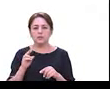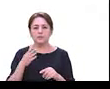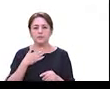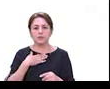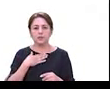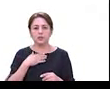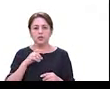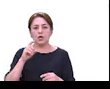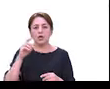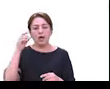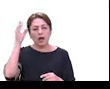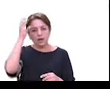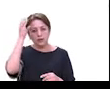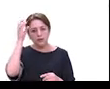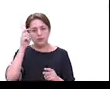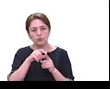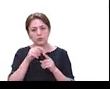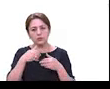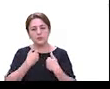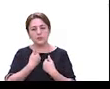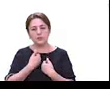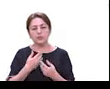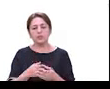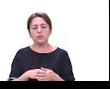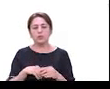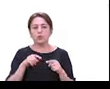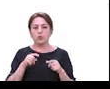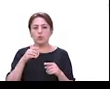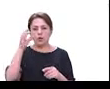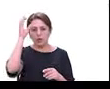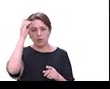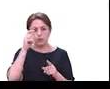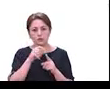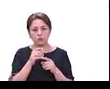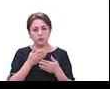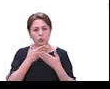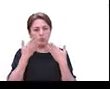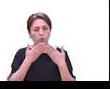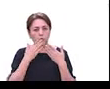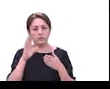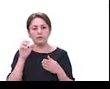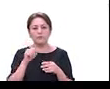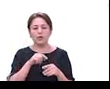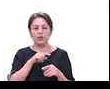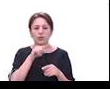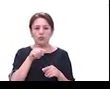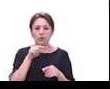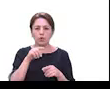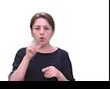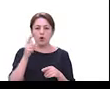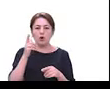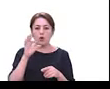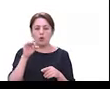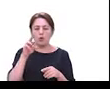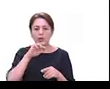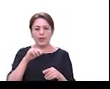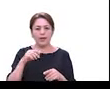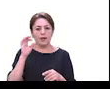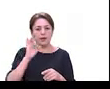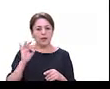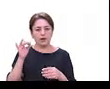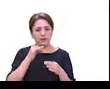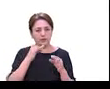bizga hikmatli so'zlar berilgan. Hikmatli so'zlarni o'qish va undagi g'oya haqida